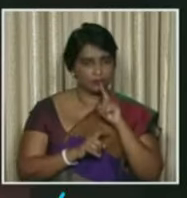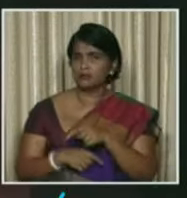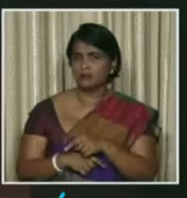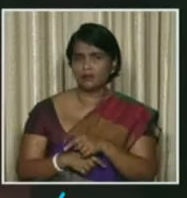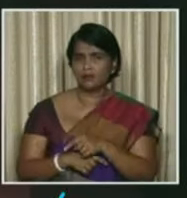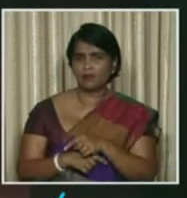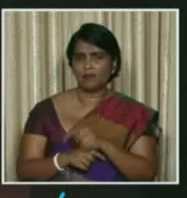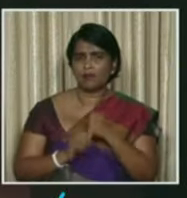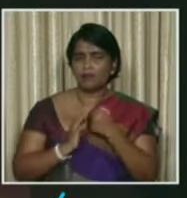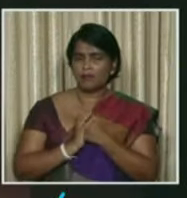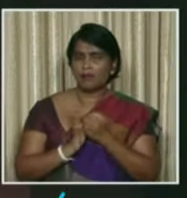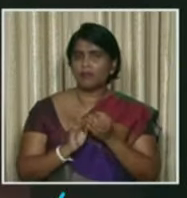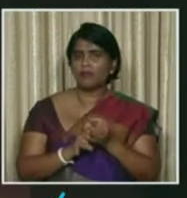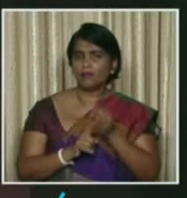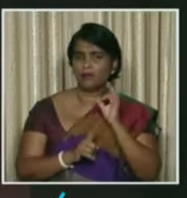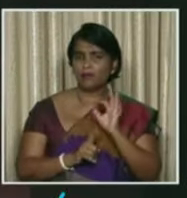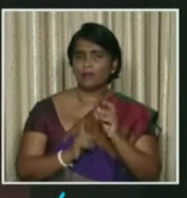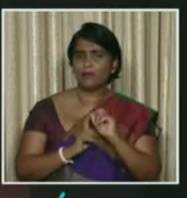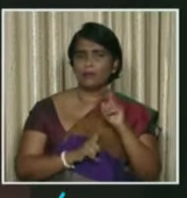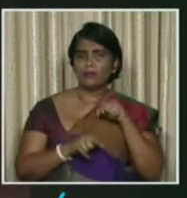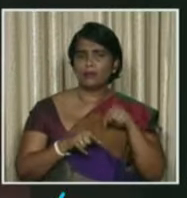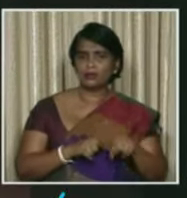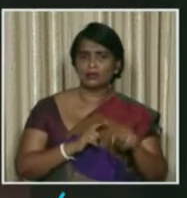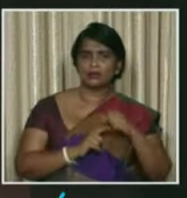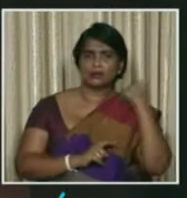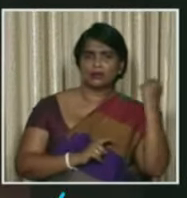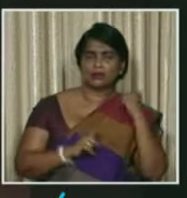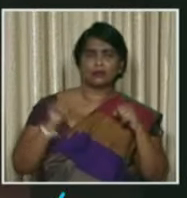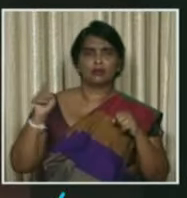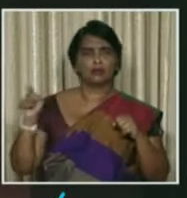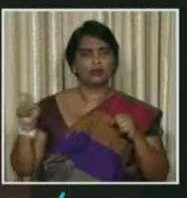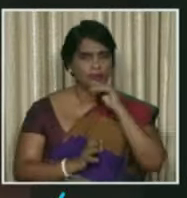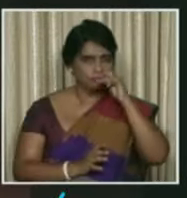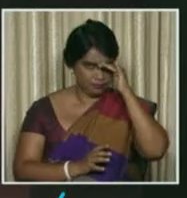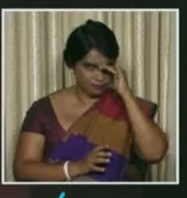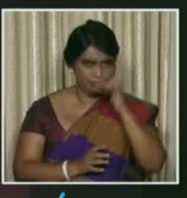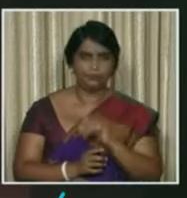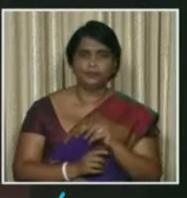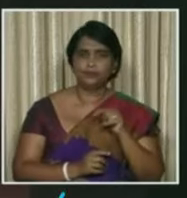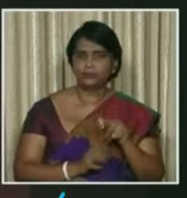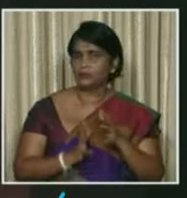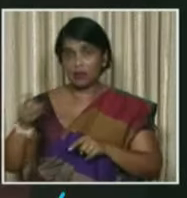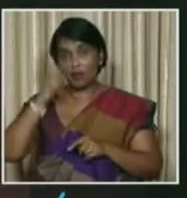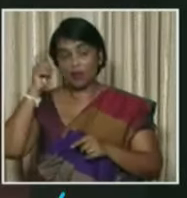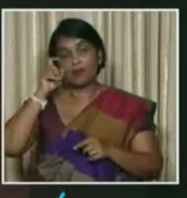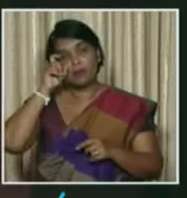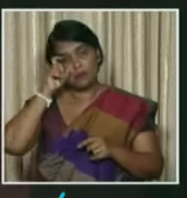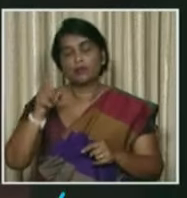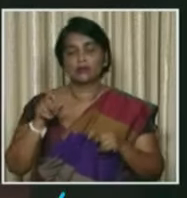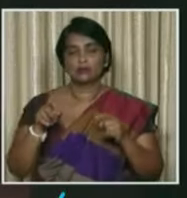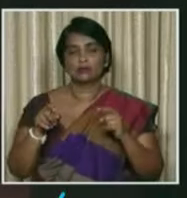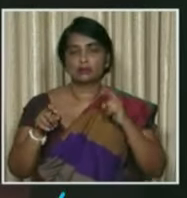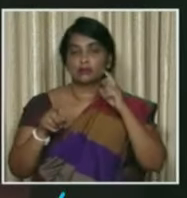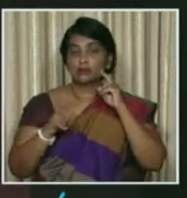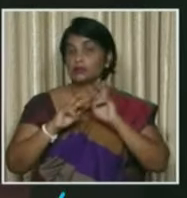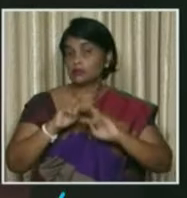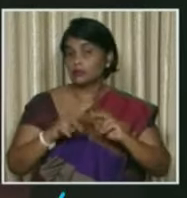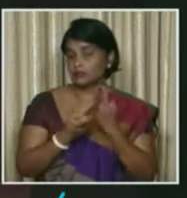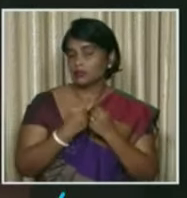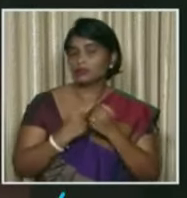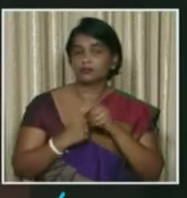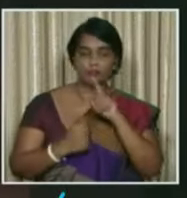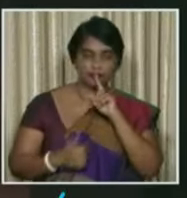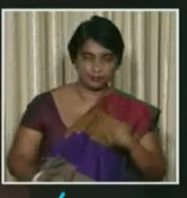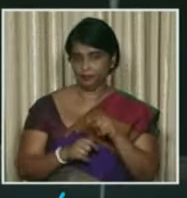ඒ මොහොතේ ජනාධිපතිතුමා පාර්ලිමේන්තුවේ කරපු කතාවත් එතන කියවෙනවායි කියලා ආරංචි වුණා. මේක බරපතල ප්‍රශ්නයක්. ඒක පිළිබඳව පරීක්ෂණයක් කරන්නයි කියලා